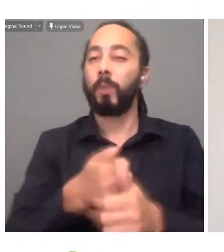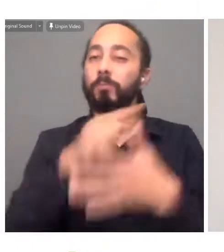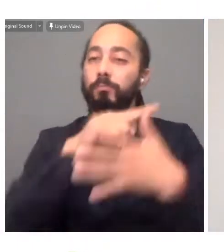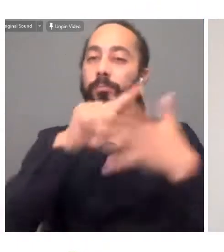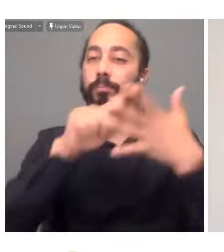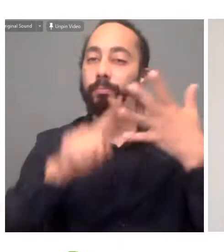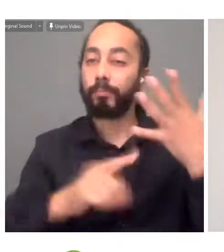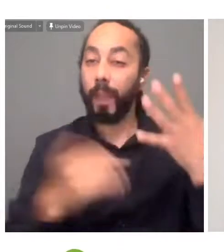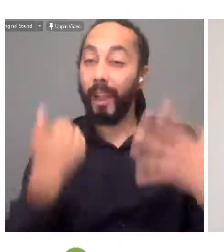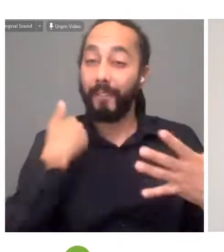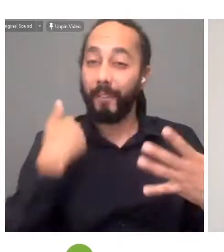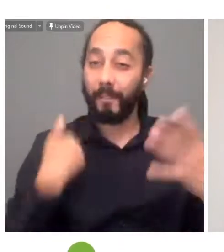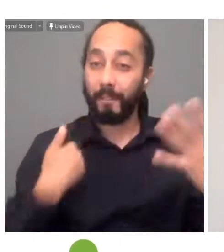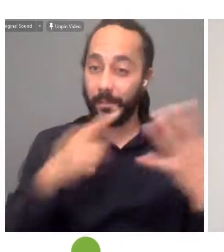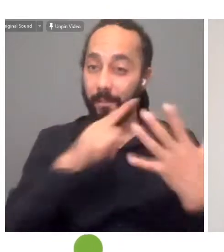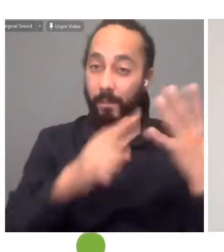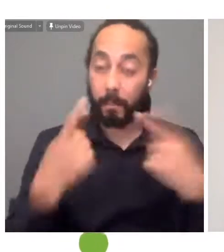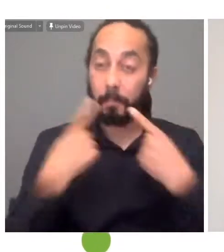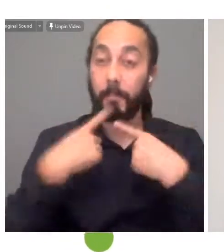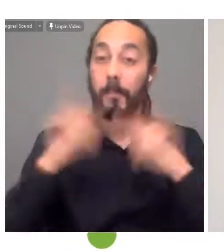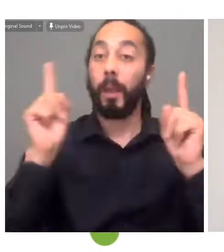dépendent grandement de leurs revenus autonomes?